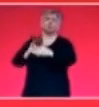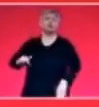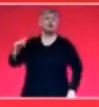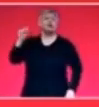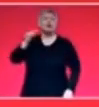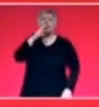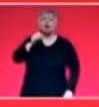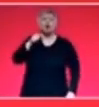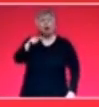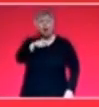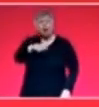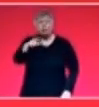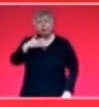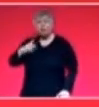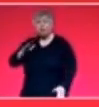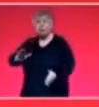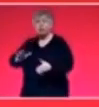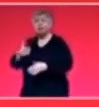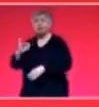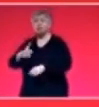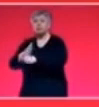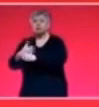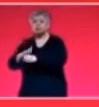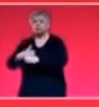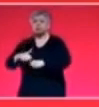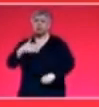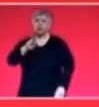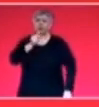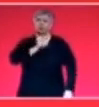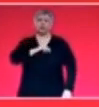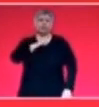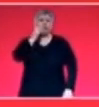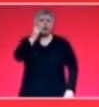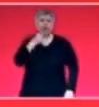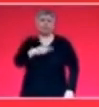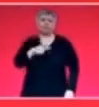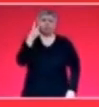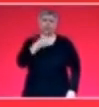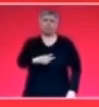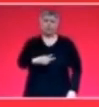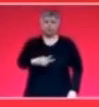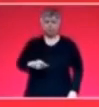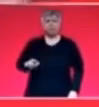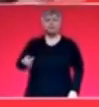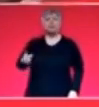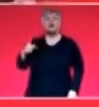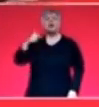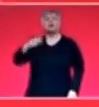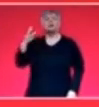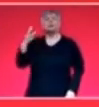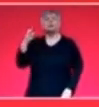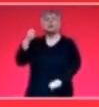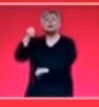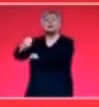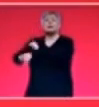και των ξένων κερδοσκοπικών ομίλων. Σε μια διαδρομή 35 χρόνων από τα ορυχεία